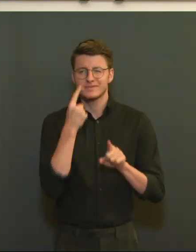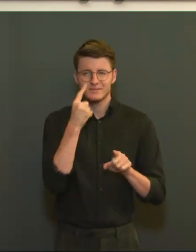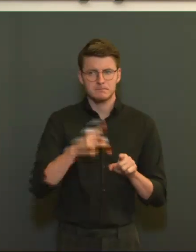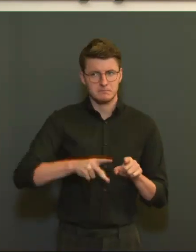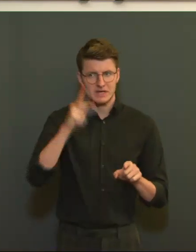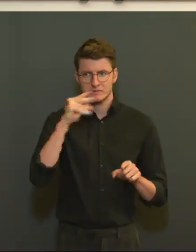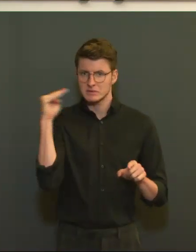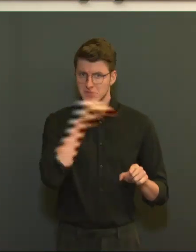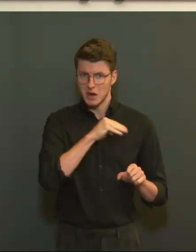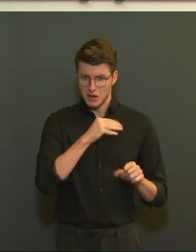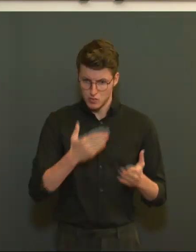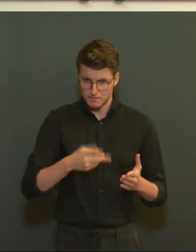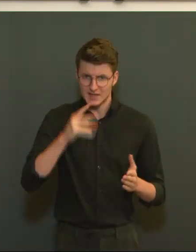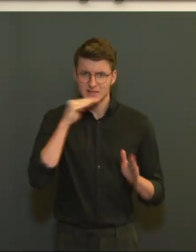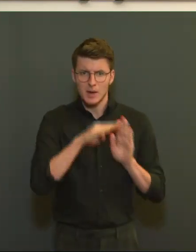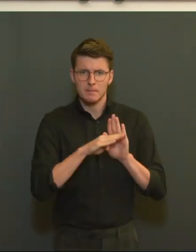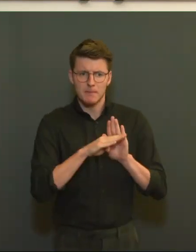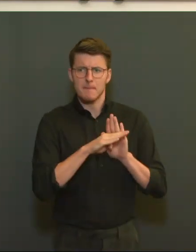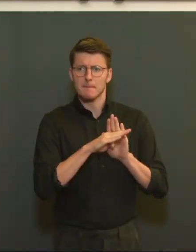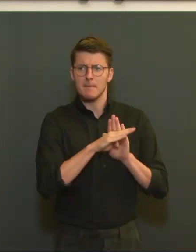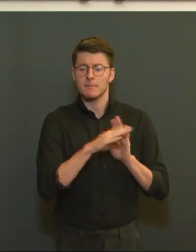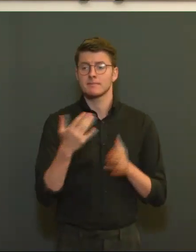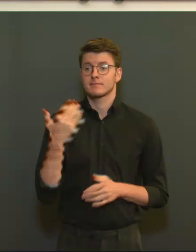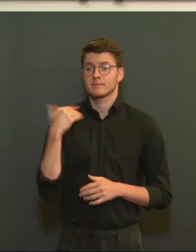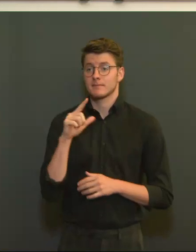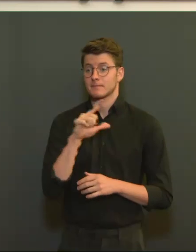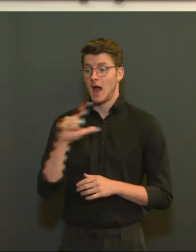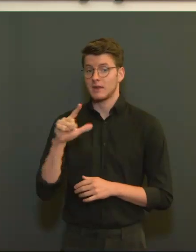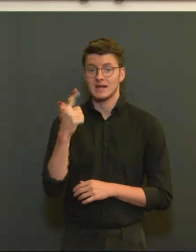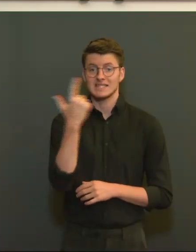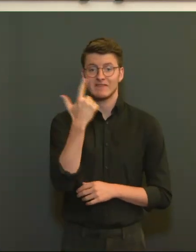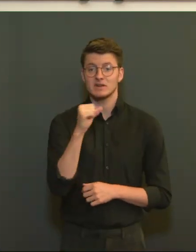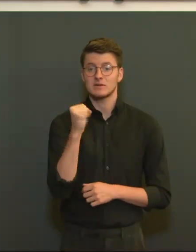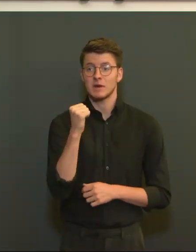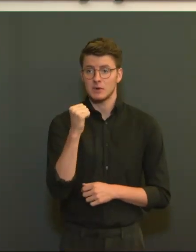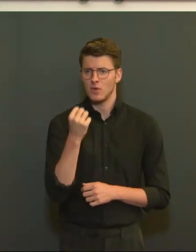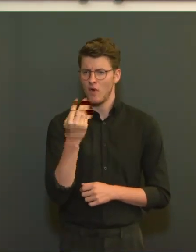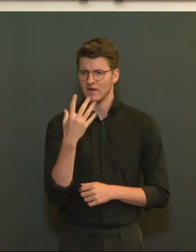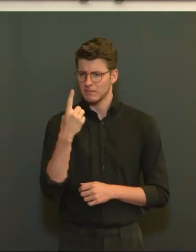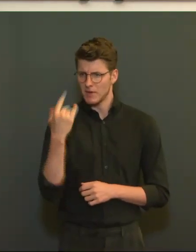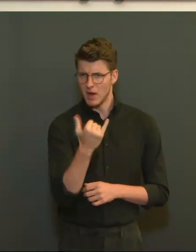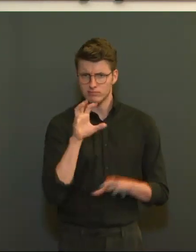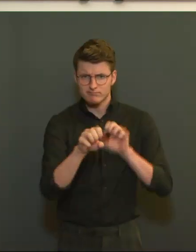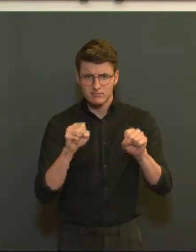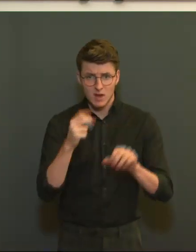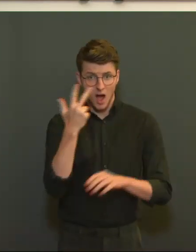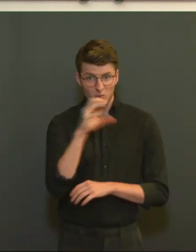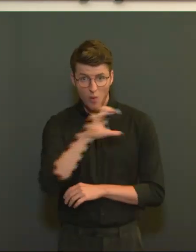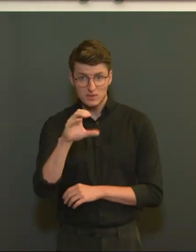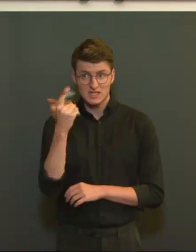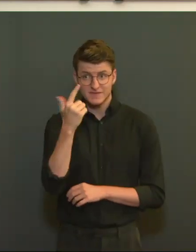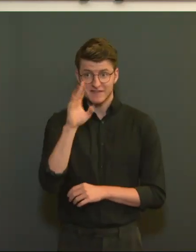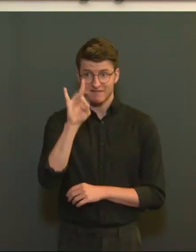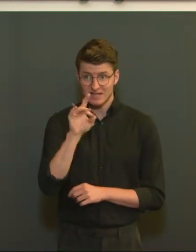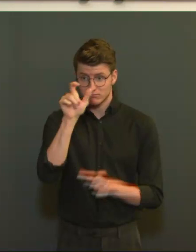toename. Op maandag 7 september lag het dagcijfer op 847 gevallen. En